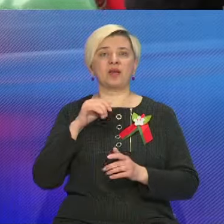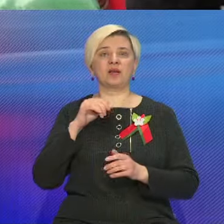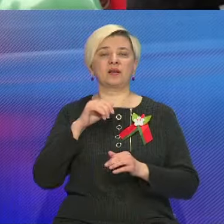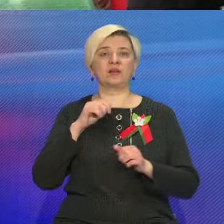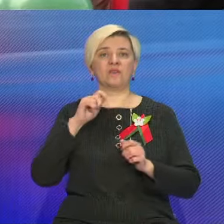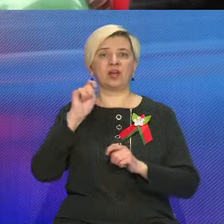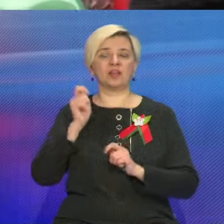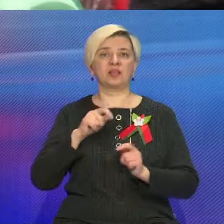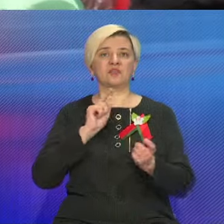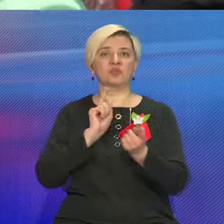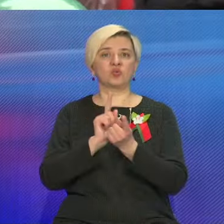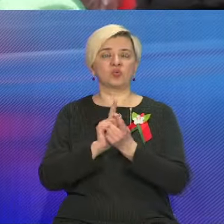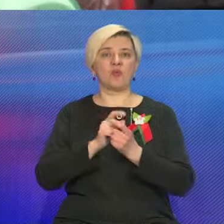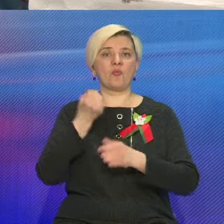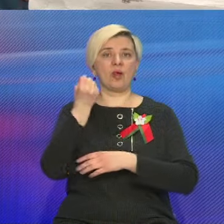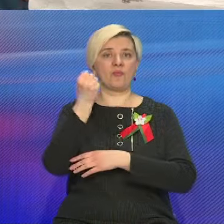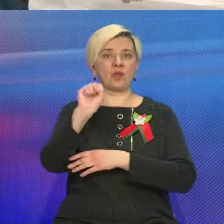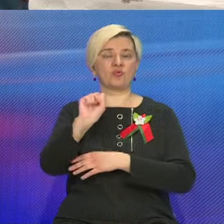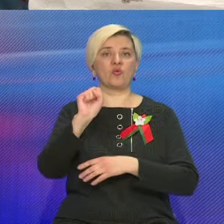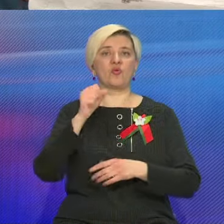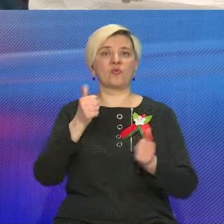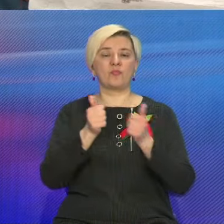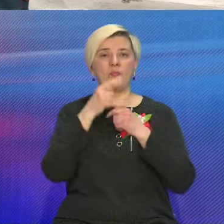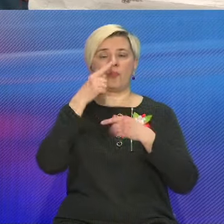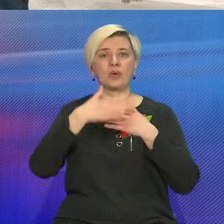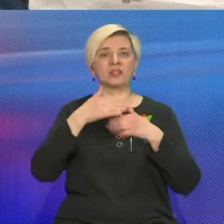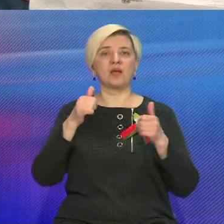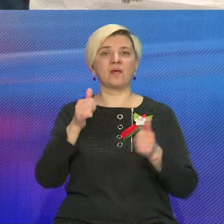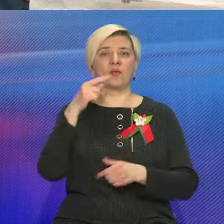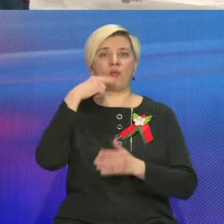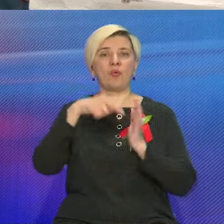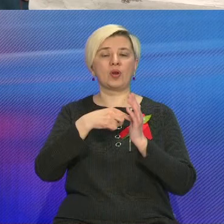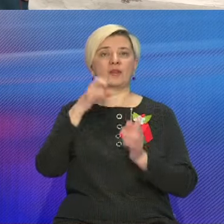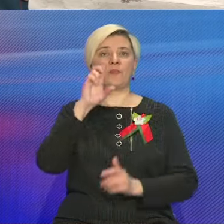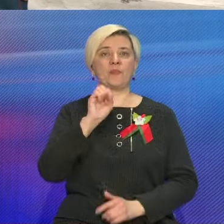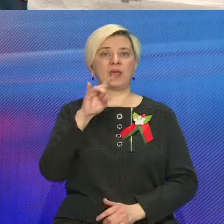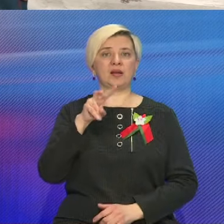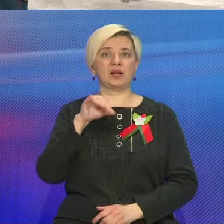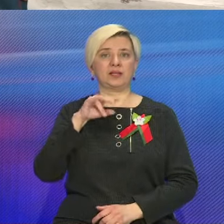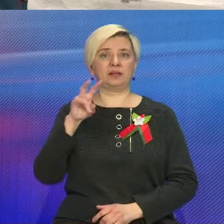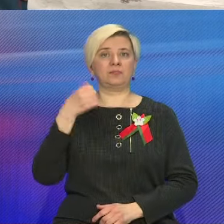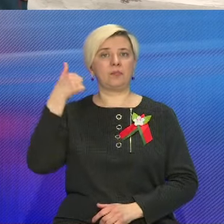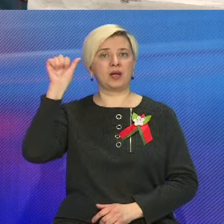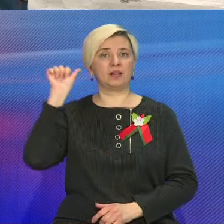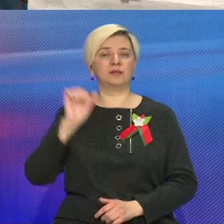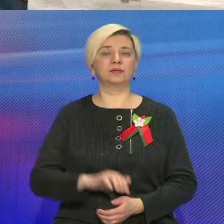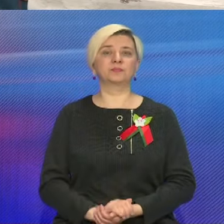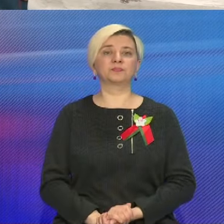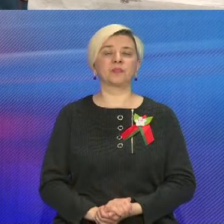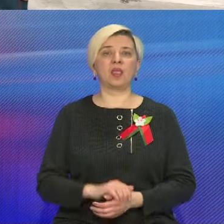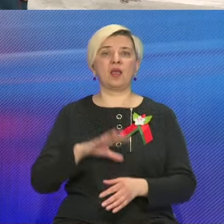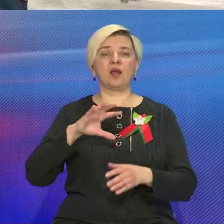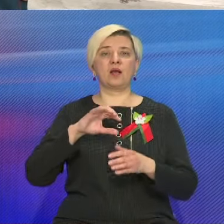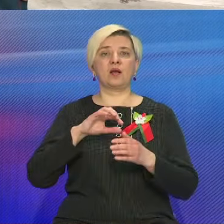зустрів недалеко від Берліна. Указом президента Республіки Білорусь номер 75 утверждена юбилейная